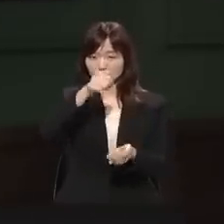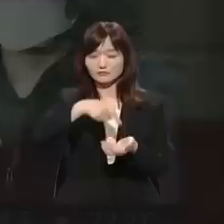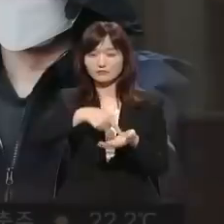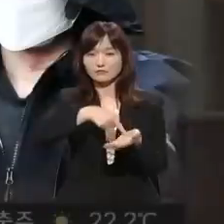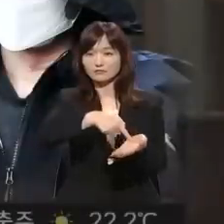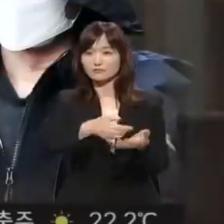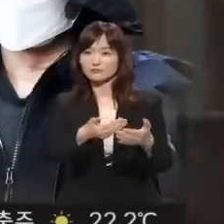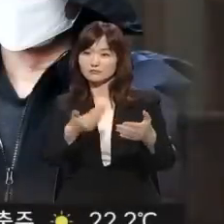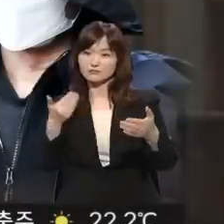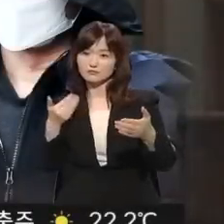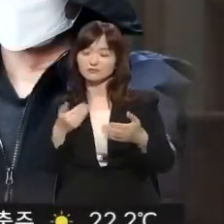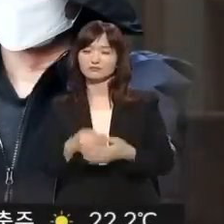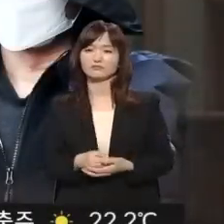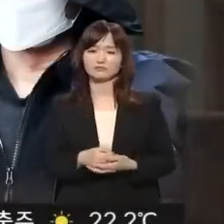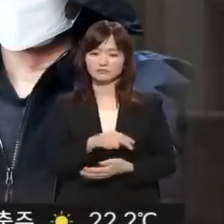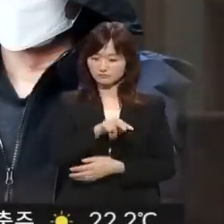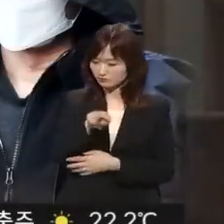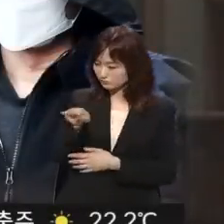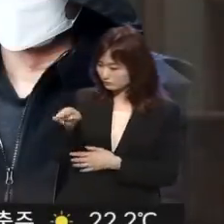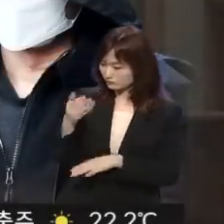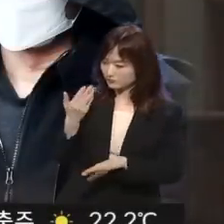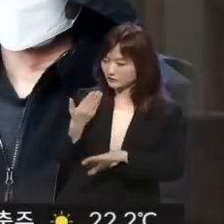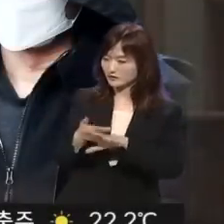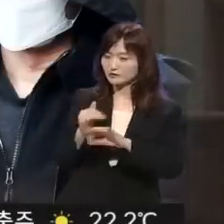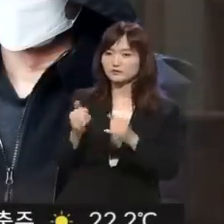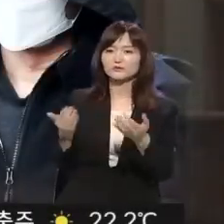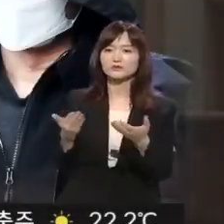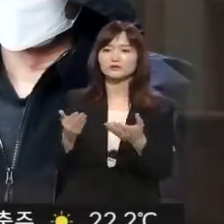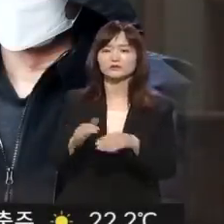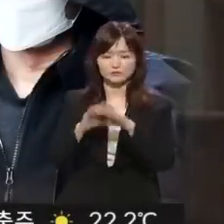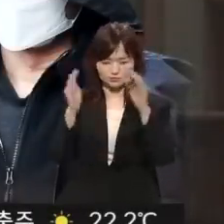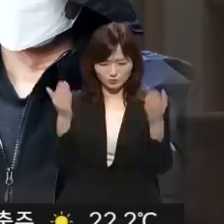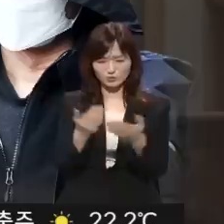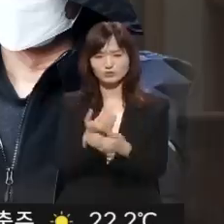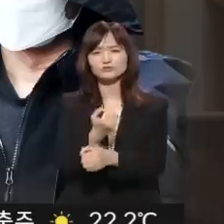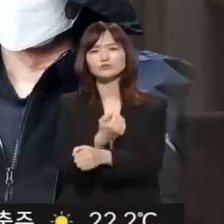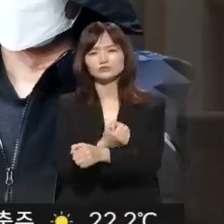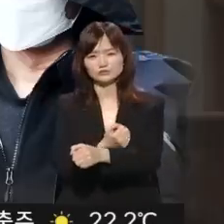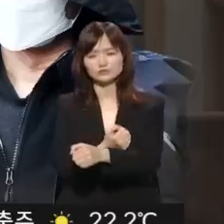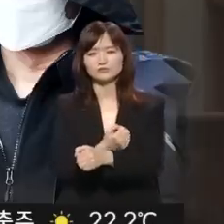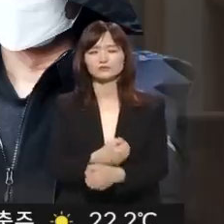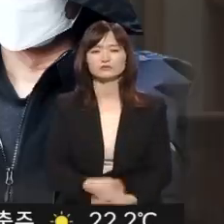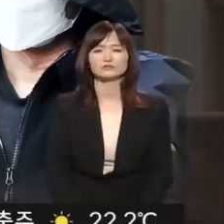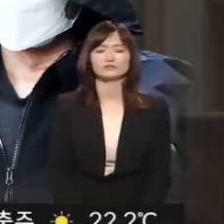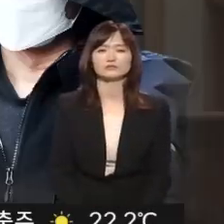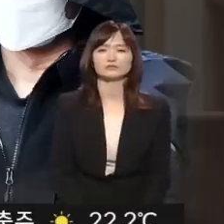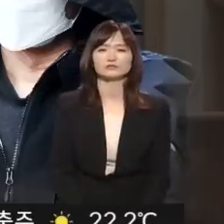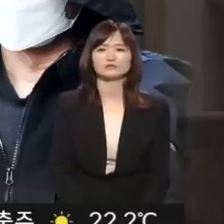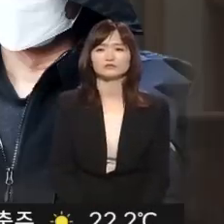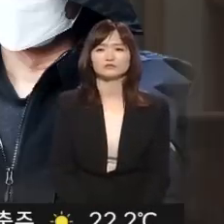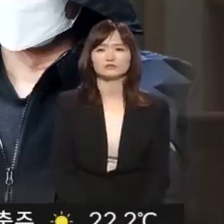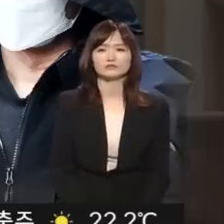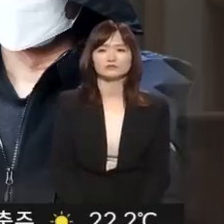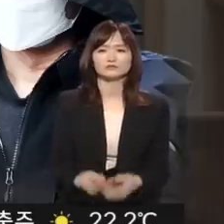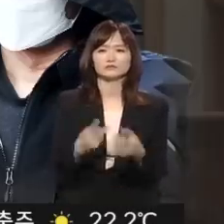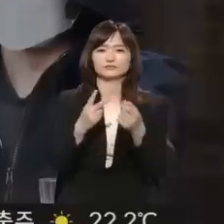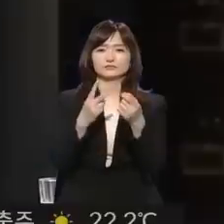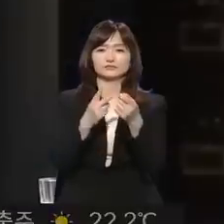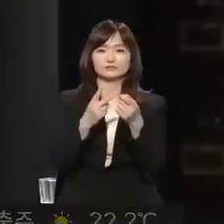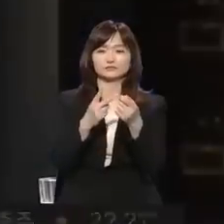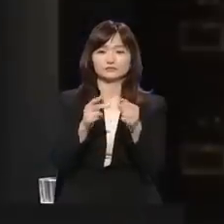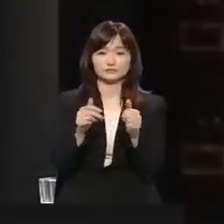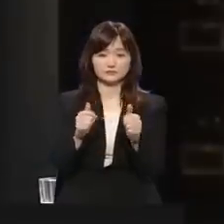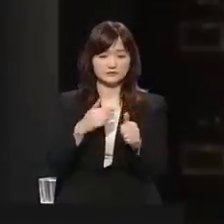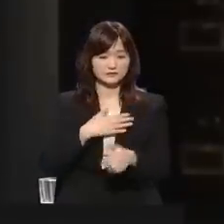둘러보면서 마치 남의 일인 것처럼 다들 수고했다 이런 얘기를 했다고 합니다 자 두 번째 공판 때만 해도 제발